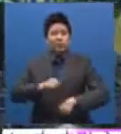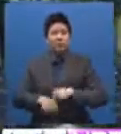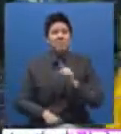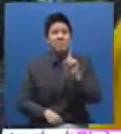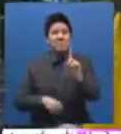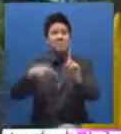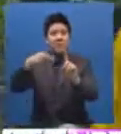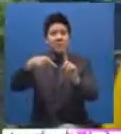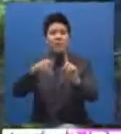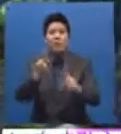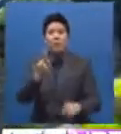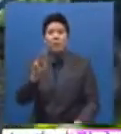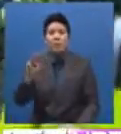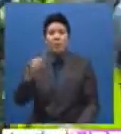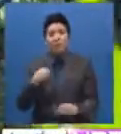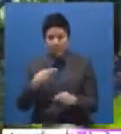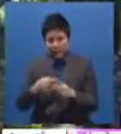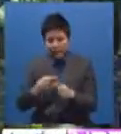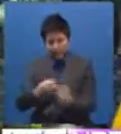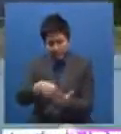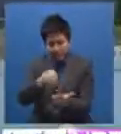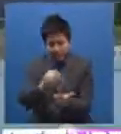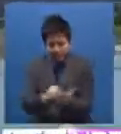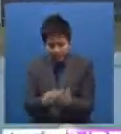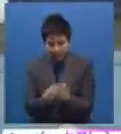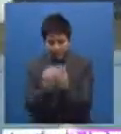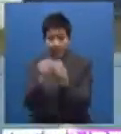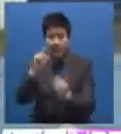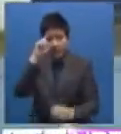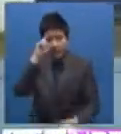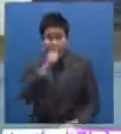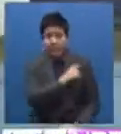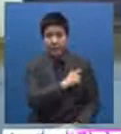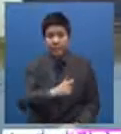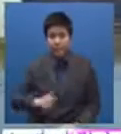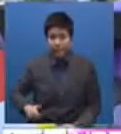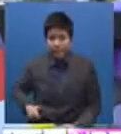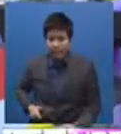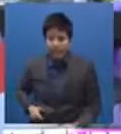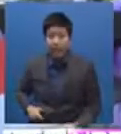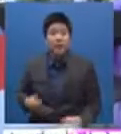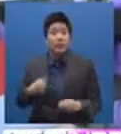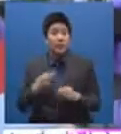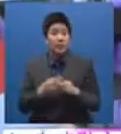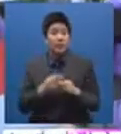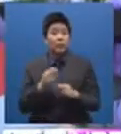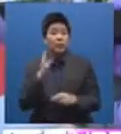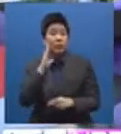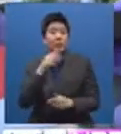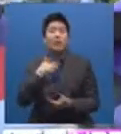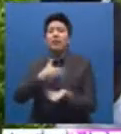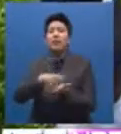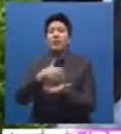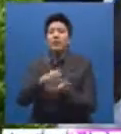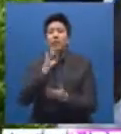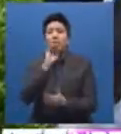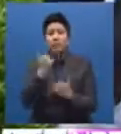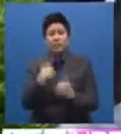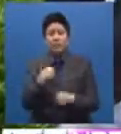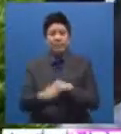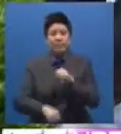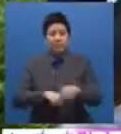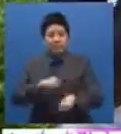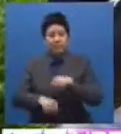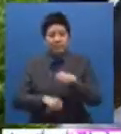1000กิโลเมตรเพื่อลงนามถวายพระพรให้พระบาทสมเด็จพระเจ้าอยู่หัวในมัฆวานกล่าวว่าการปั่นจักรยานมา